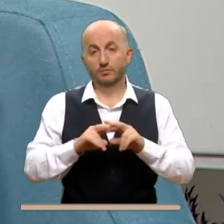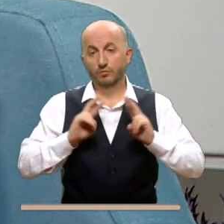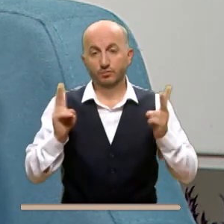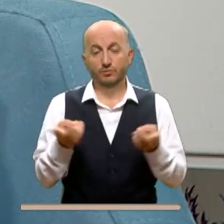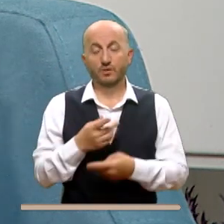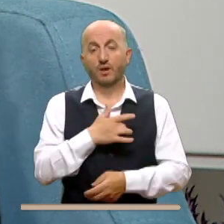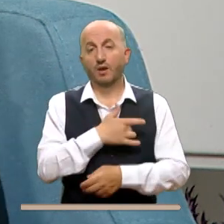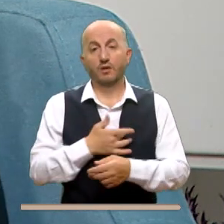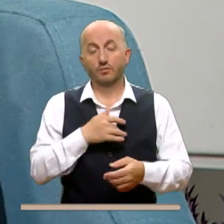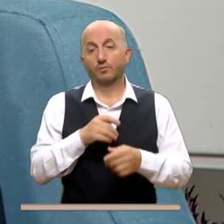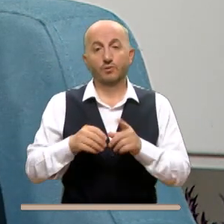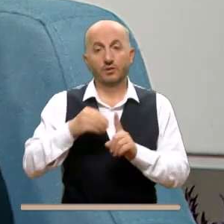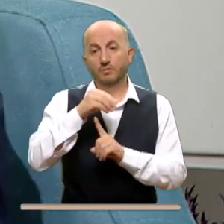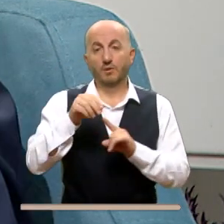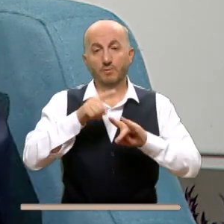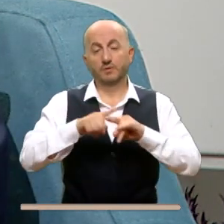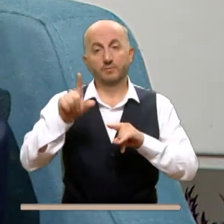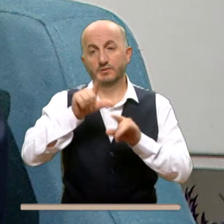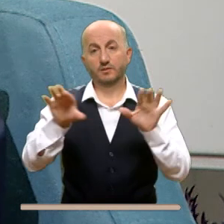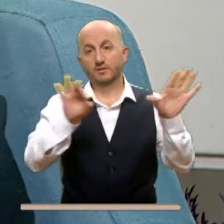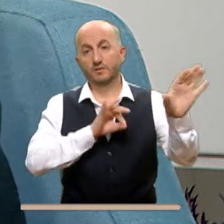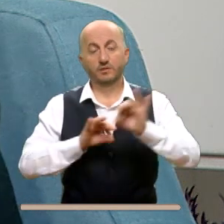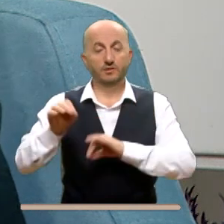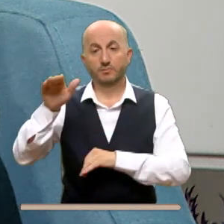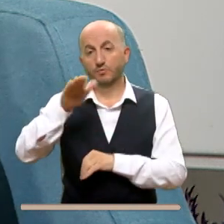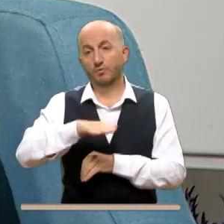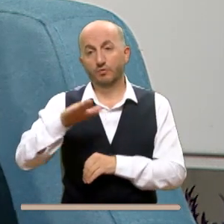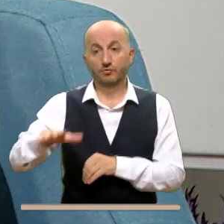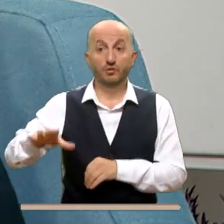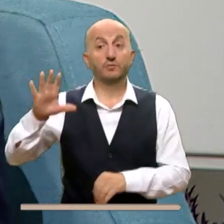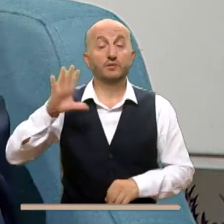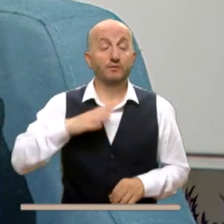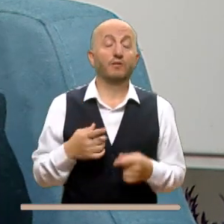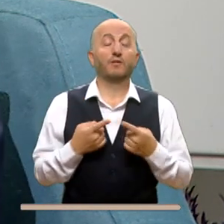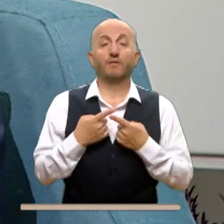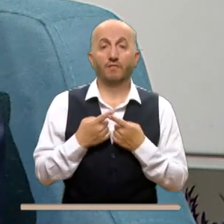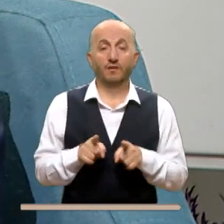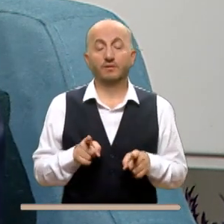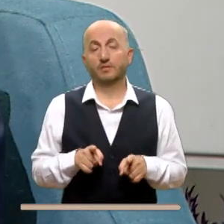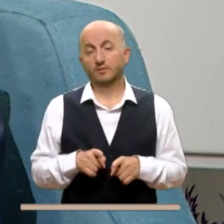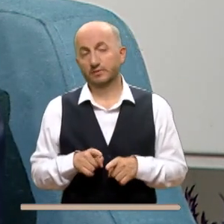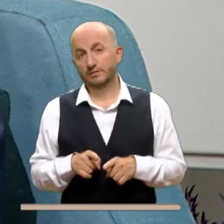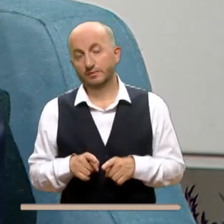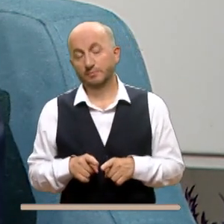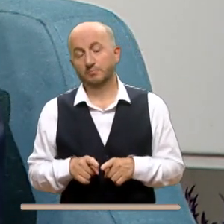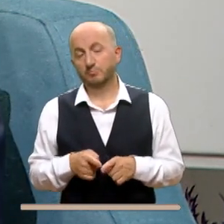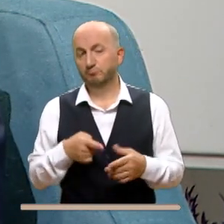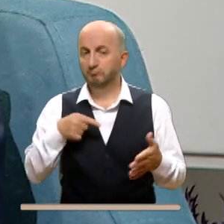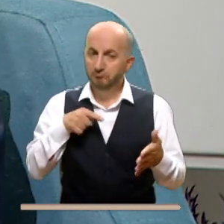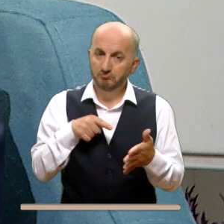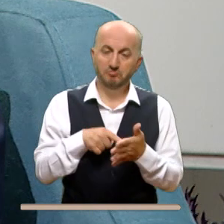İmam Liselerinden seçtiğimiz öğrencilerimiz var. Onlarla daha ilgi, daha farklı bir